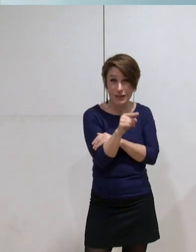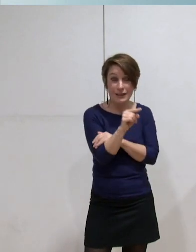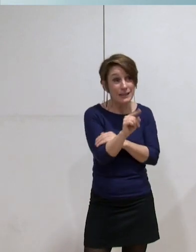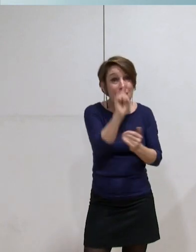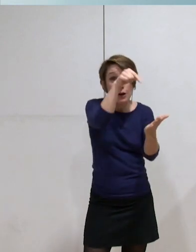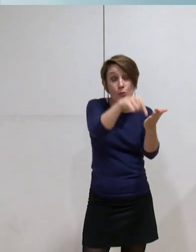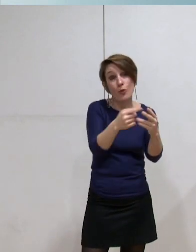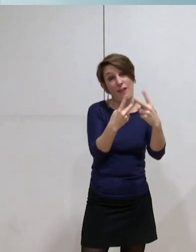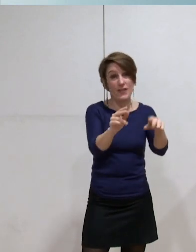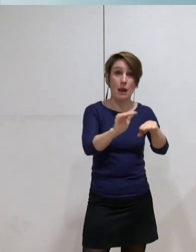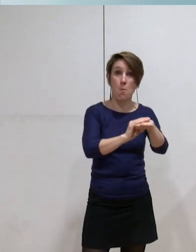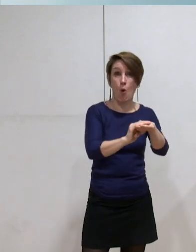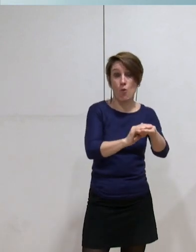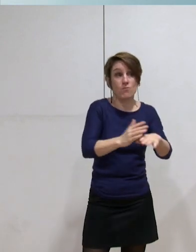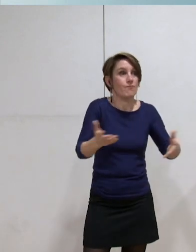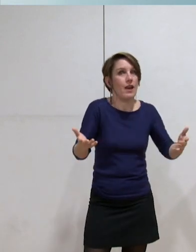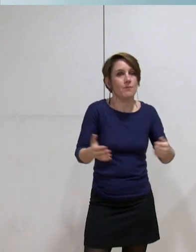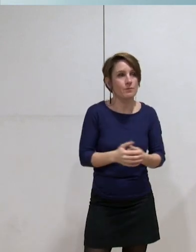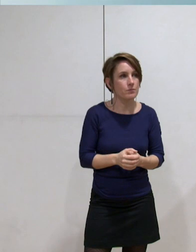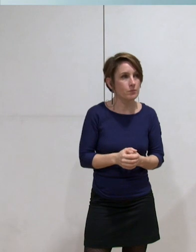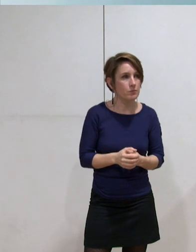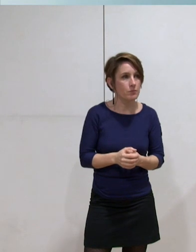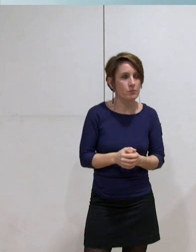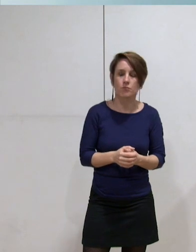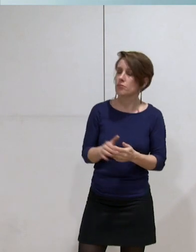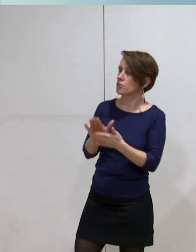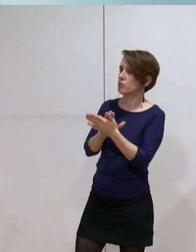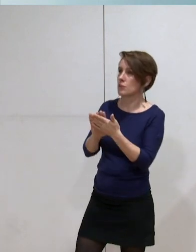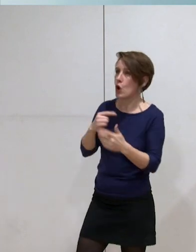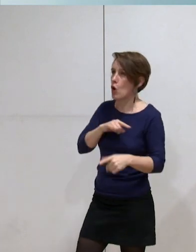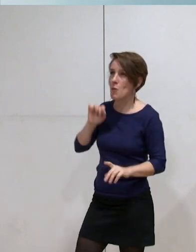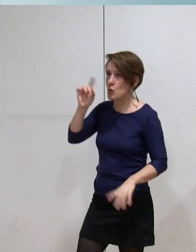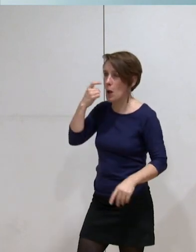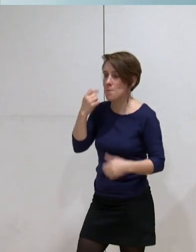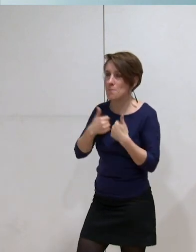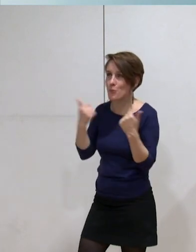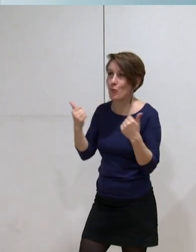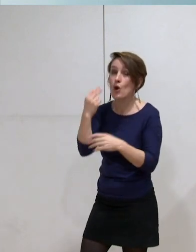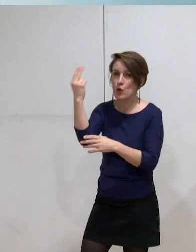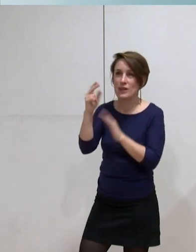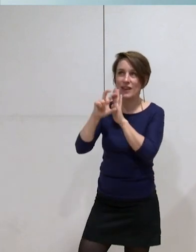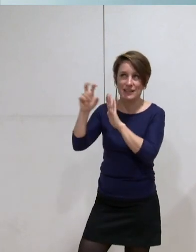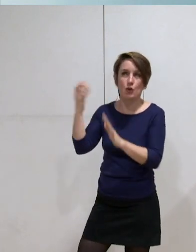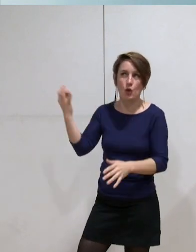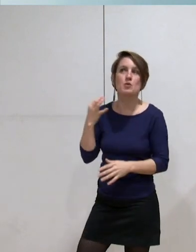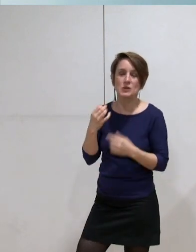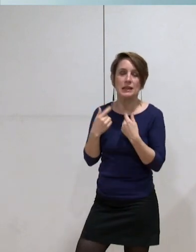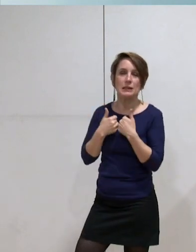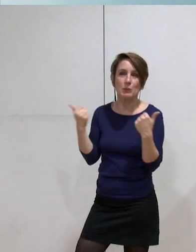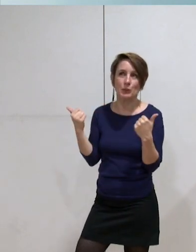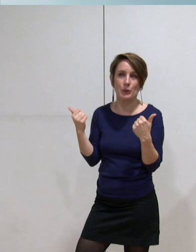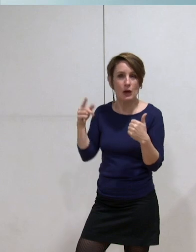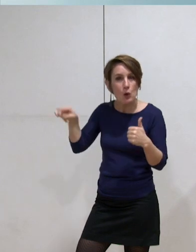basé à peau donc c'est pour votre information c'est pas vraiment l'information qu'on a nous nous revenant de l'Université de Grenoble qui s'étonne un peu